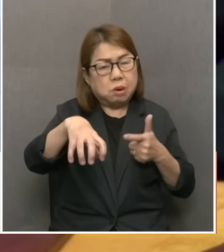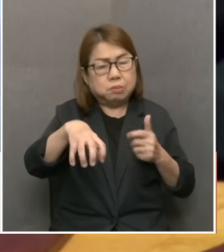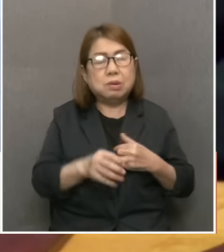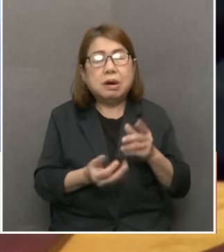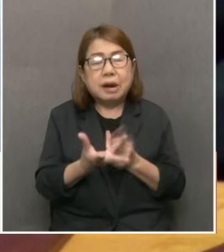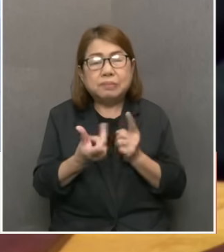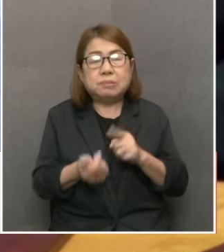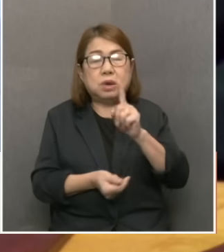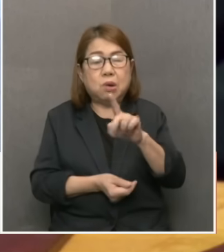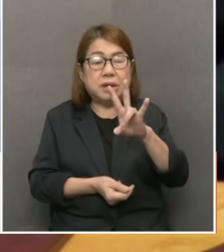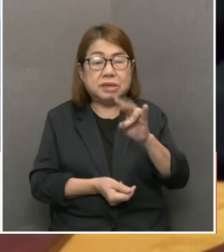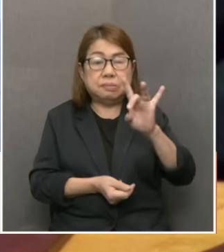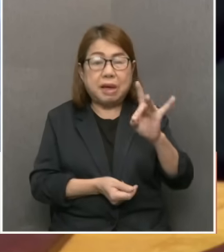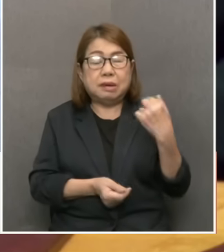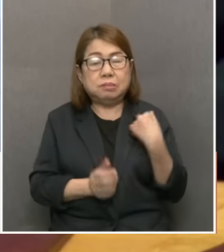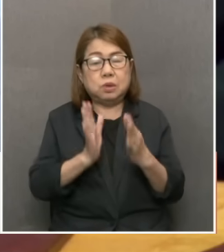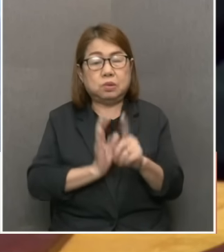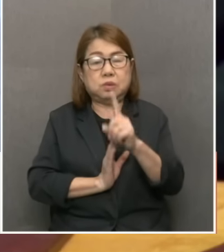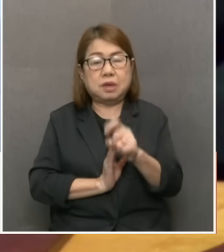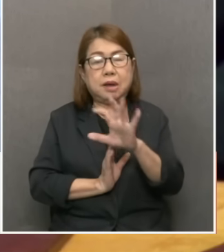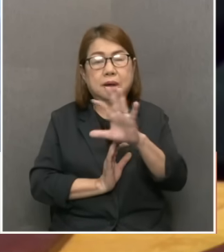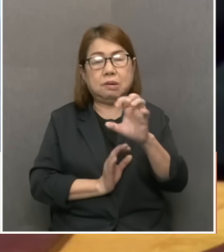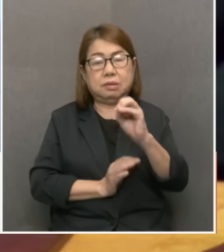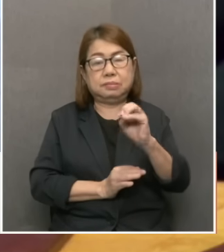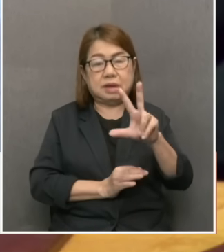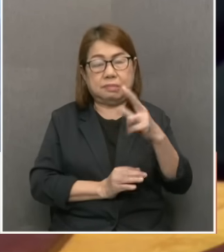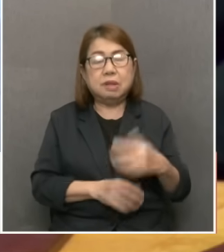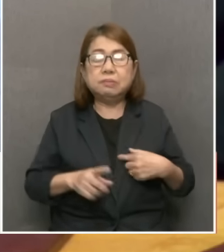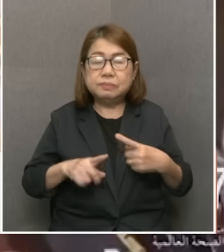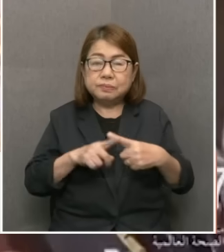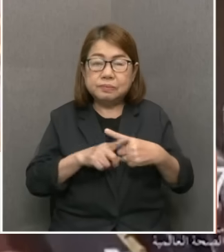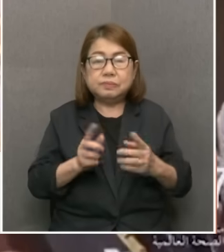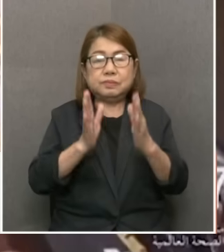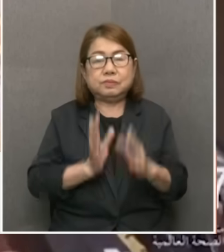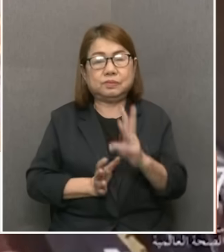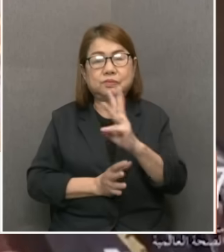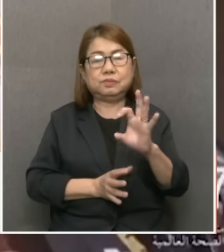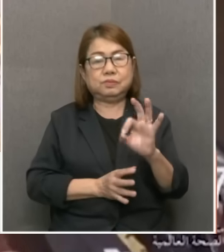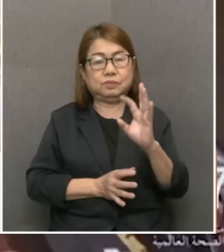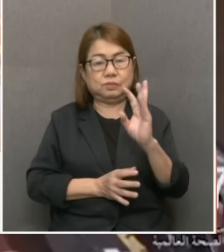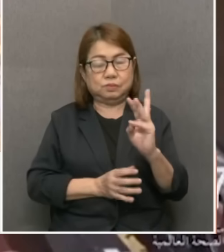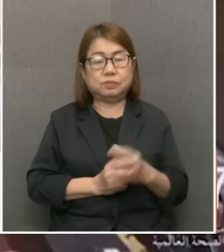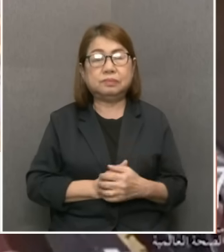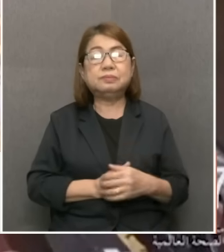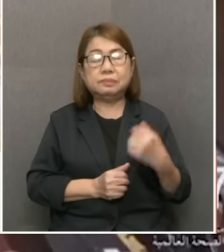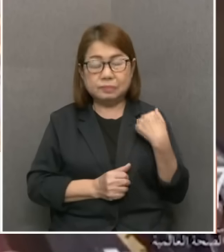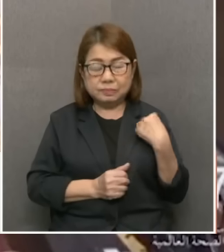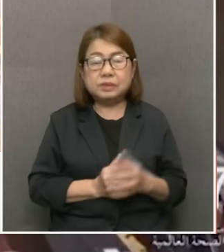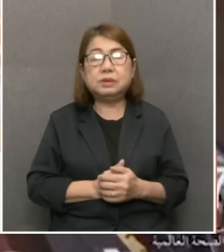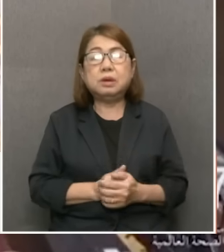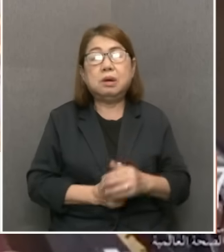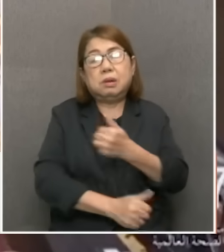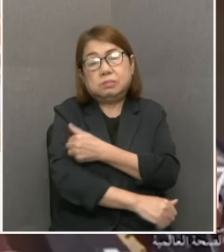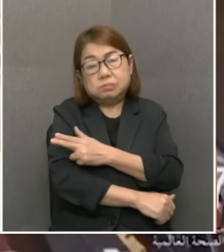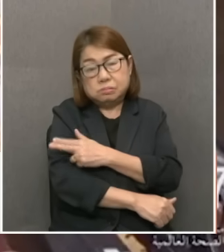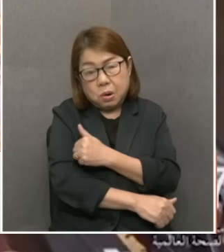ามีผู้เสียชีวิต553คนบาดเจ็บ696คนในจำนวนนี้เป็นบุคลากรทางการ